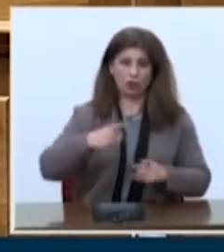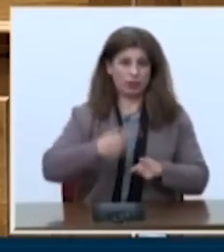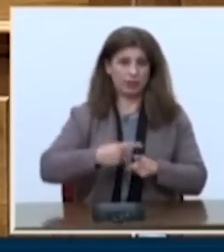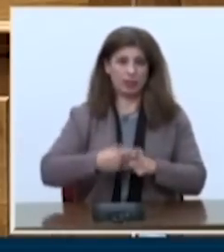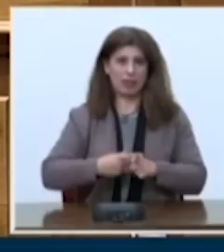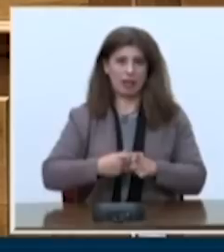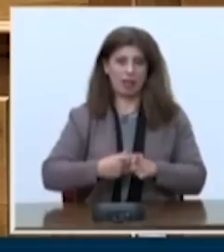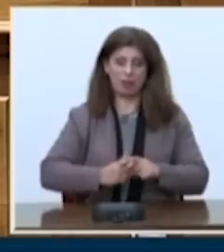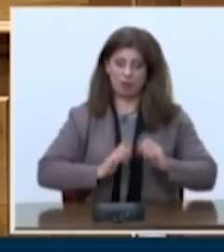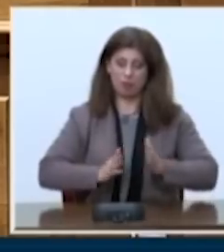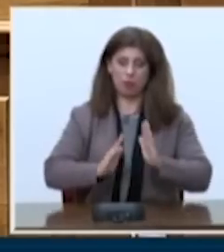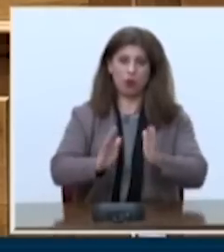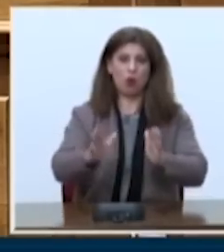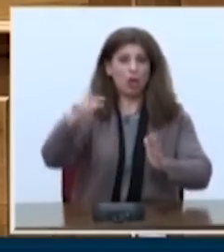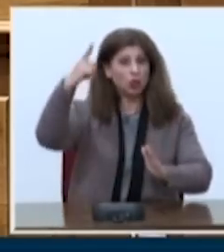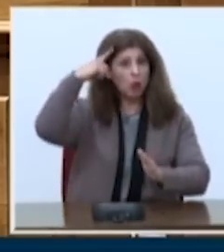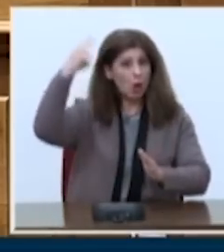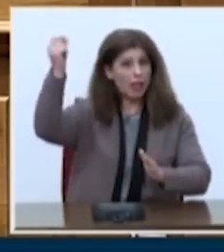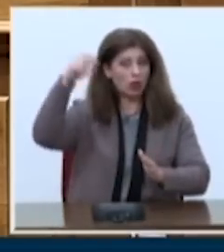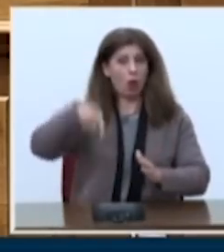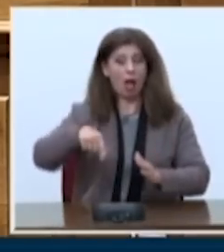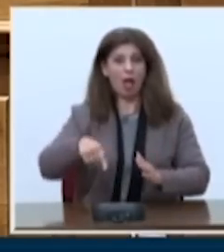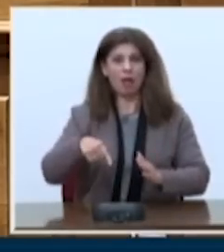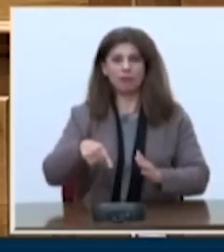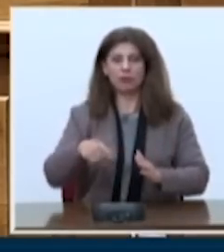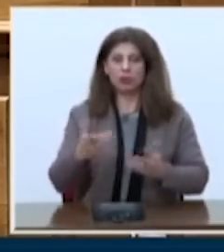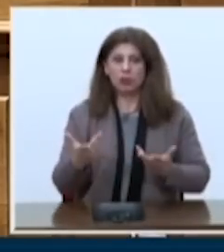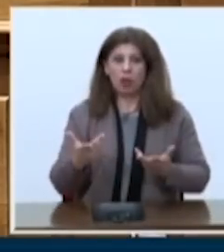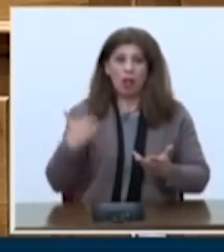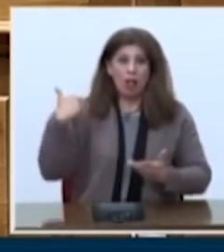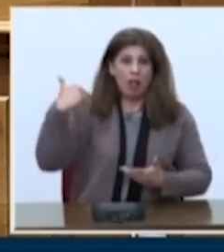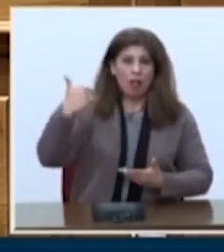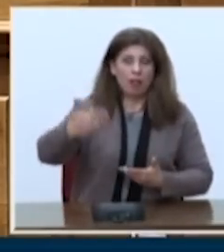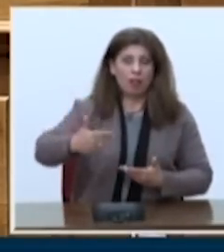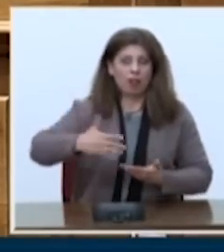λύκου, σε ένα μακελιό απρόβλεπτων διαστάσεων,